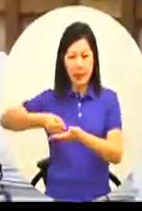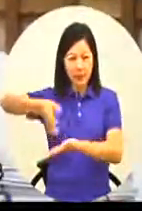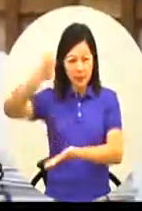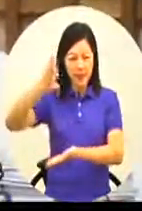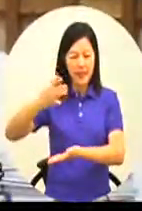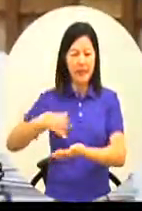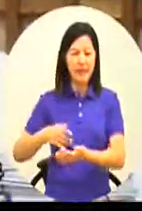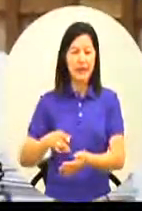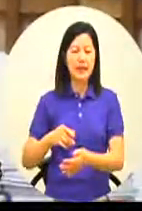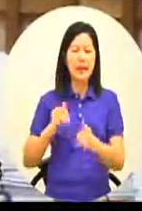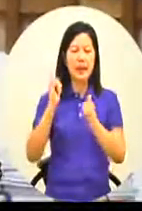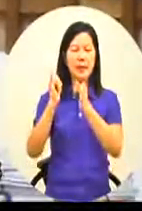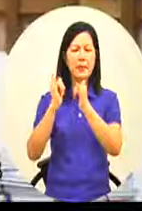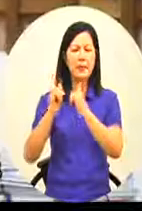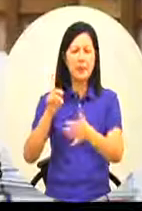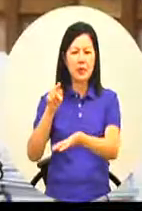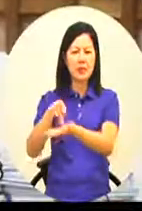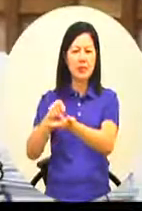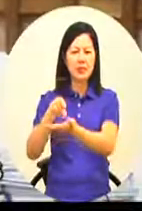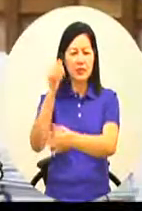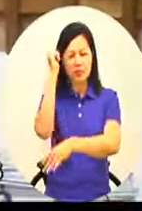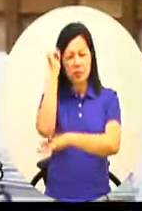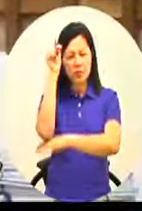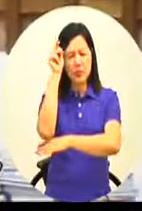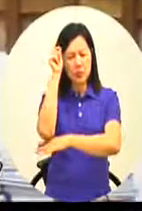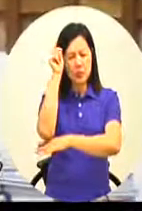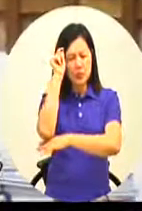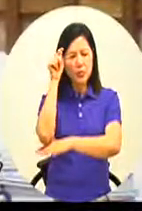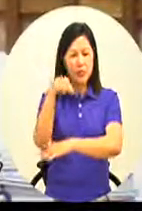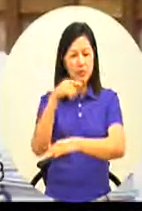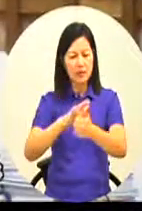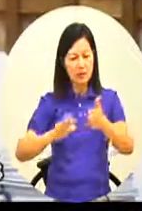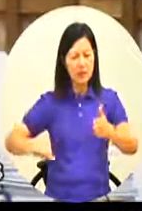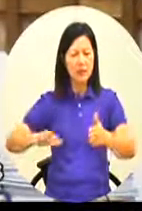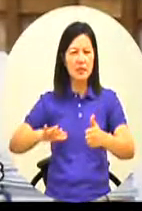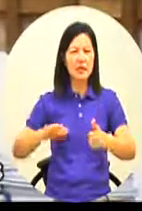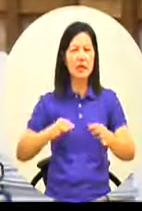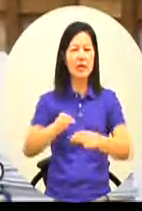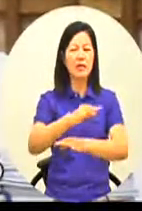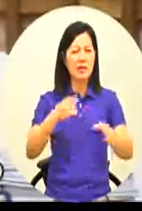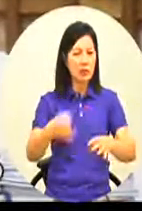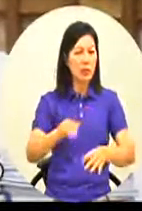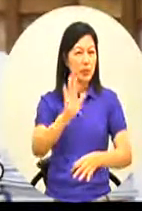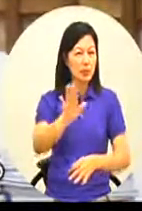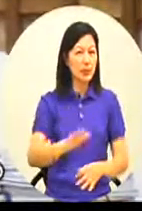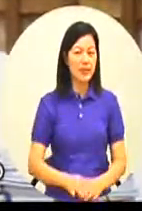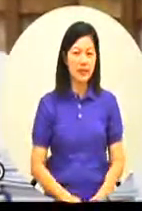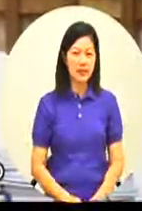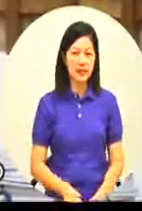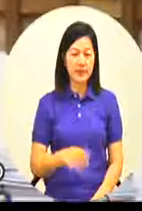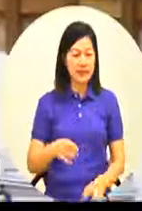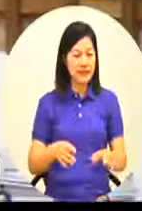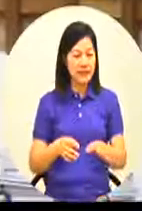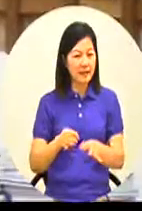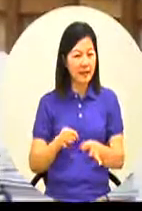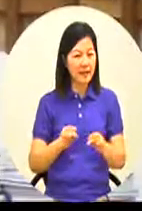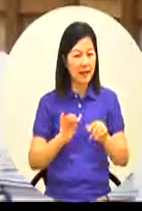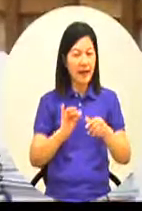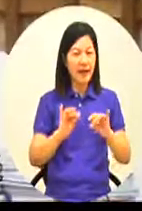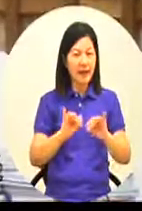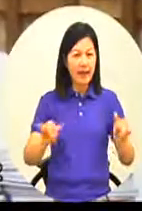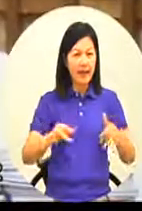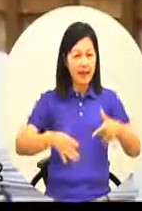宿的，就敢那讲有影响啊，外客的影响啊，倒无影响。分析对着讲，这个调整地价，既